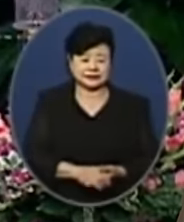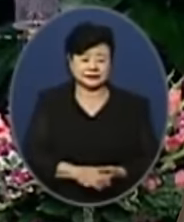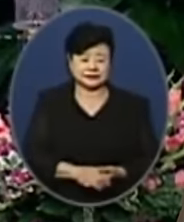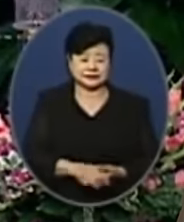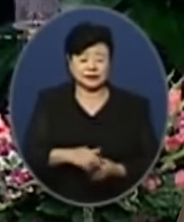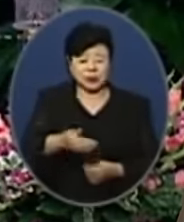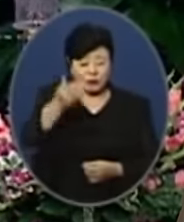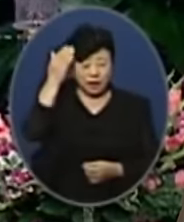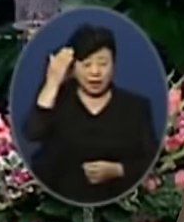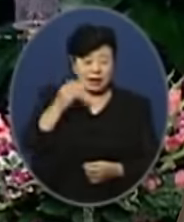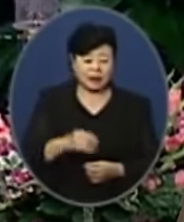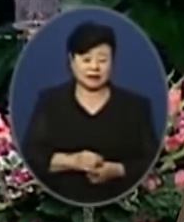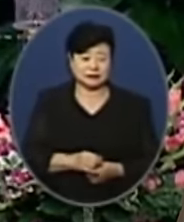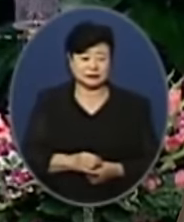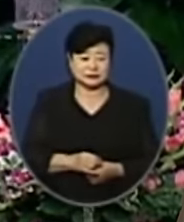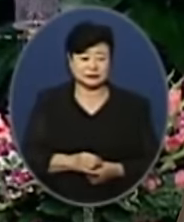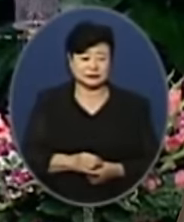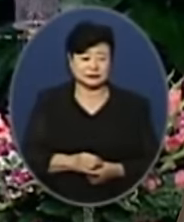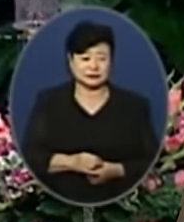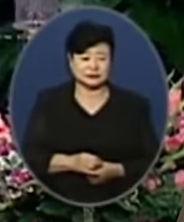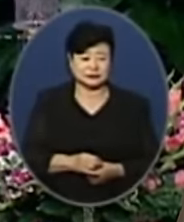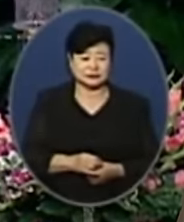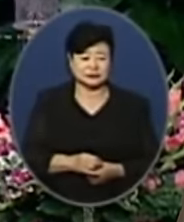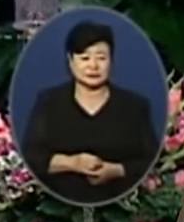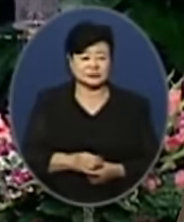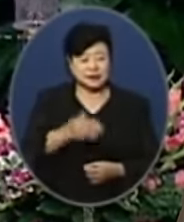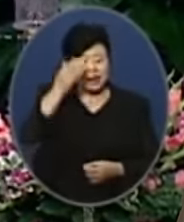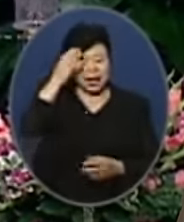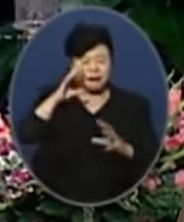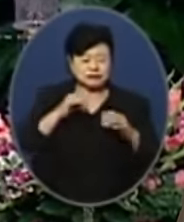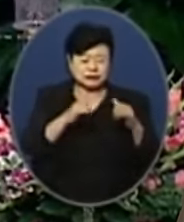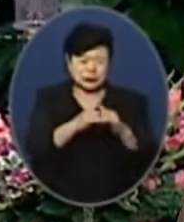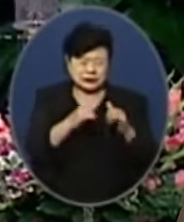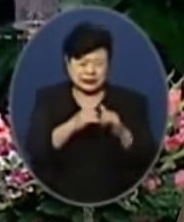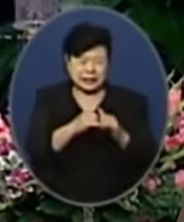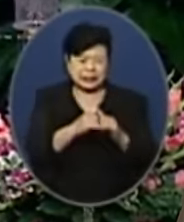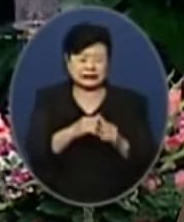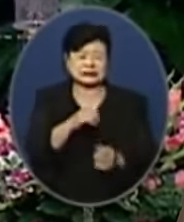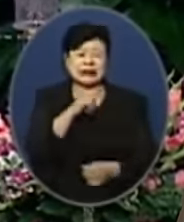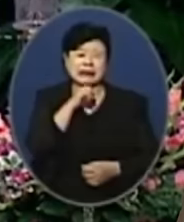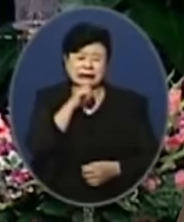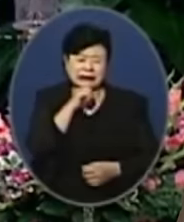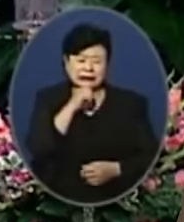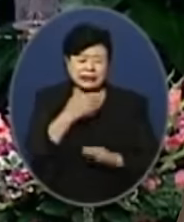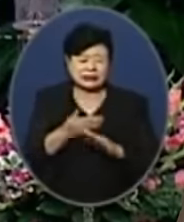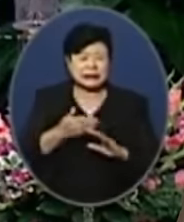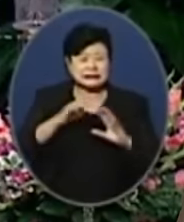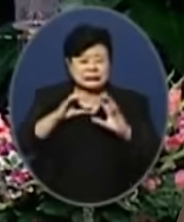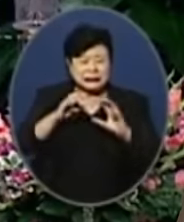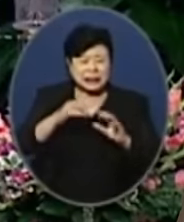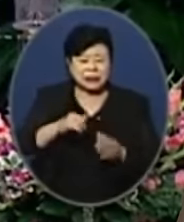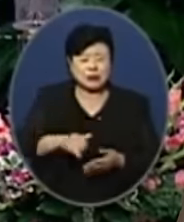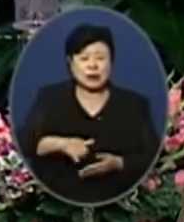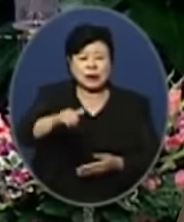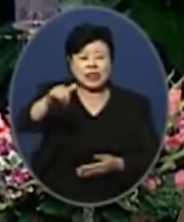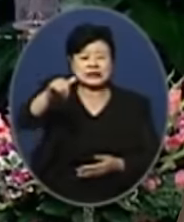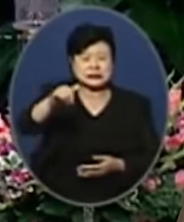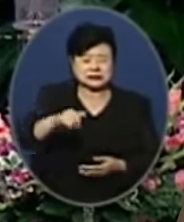과거 한국 전쟁을 겪은 우리나라는 시속히 가난했을 때 많은 아이들이 해외로 입양을